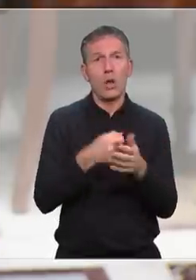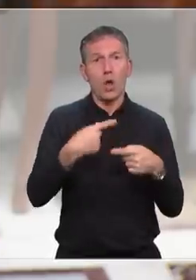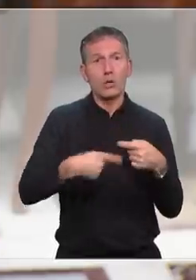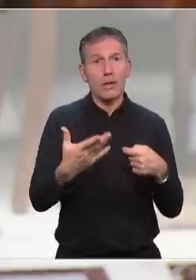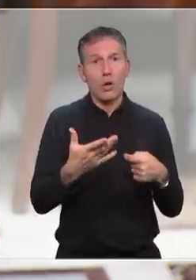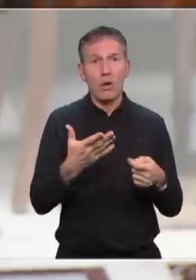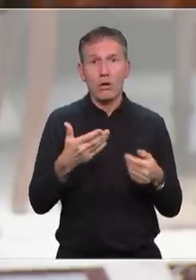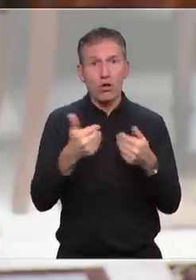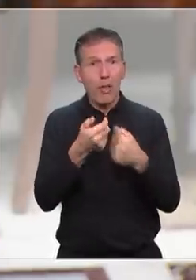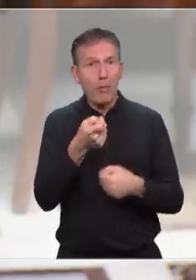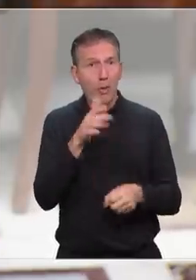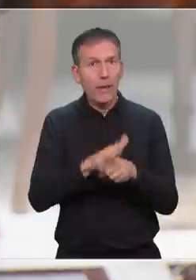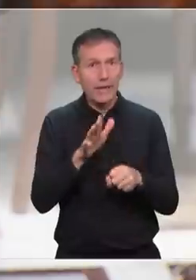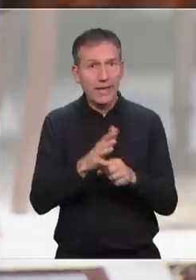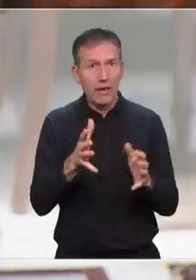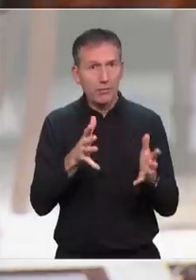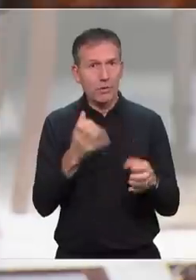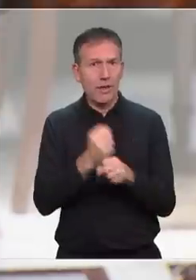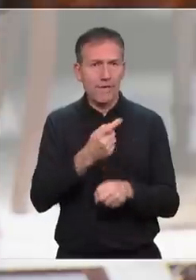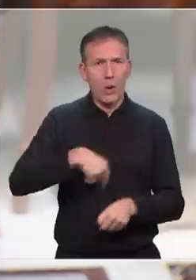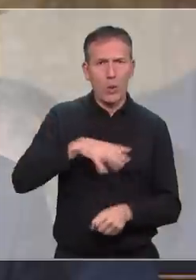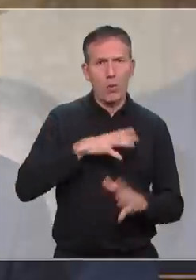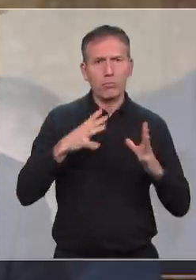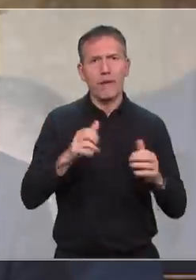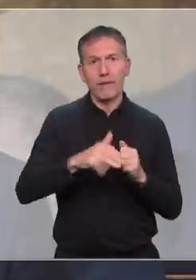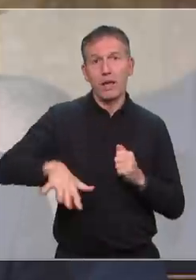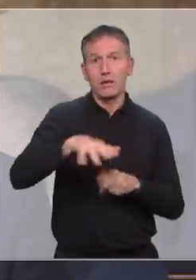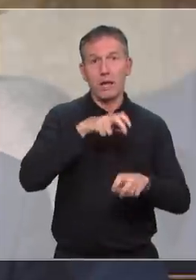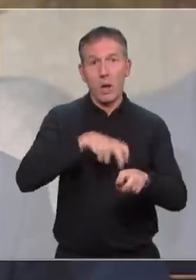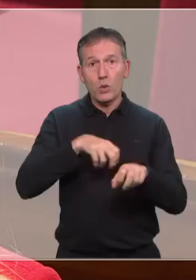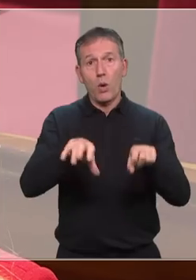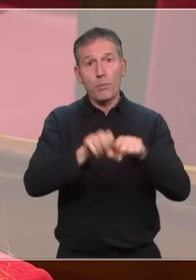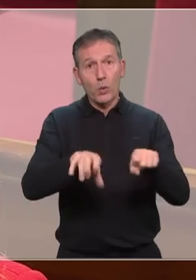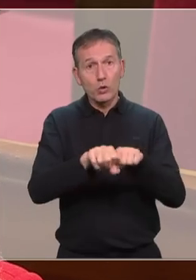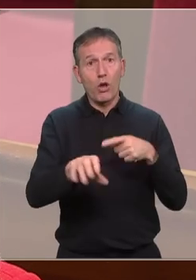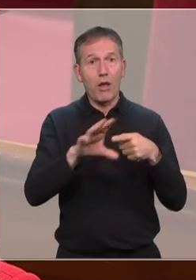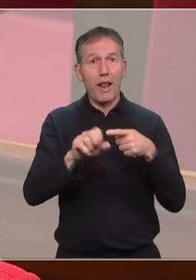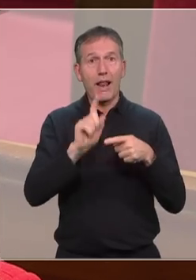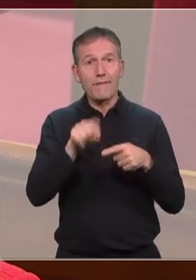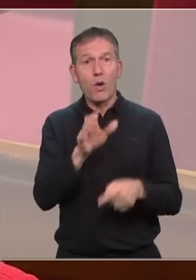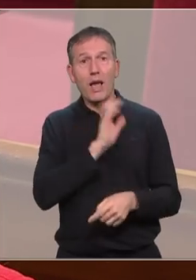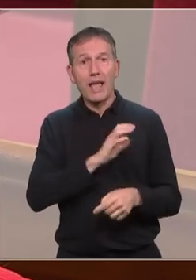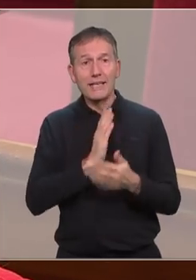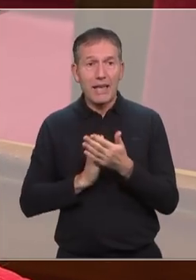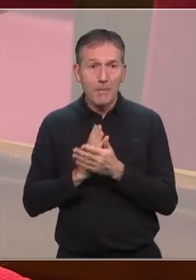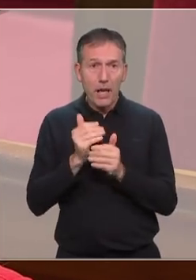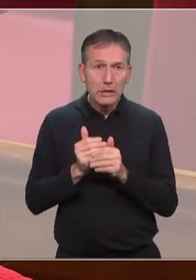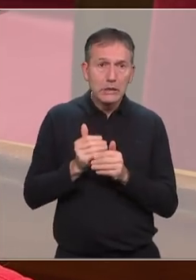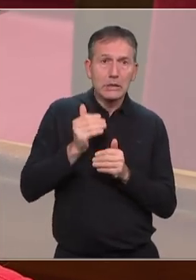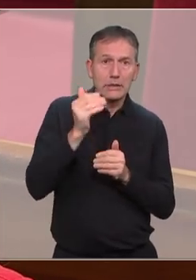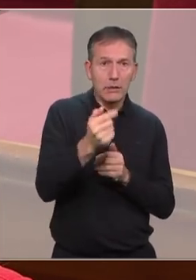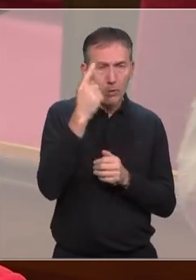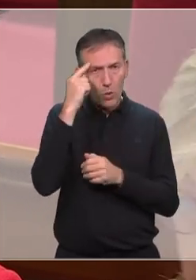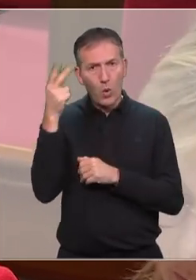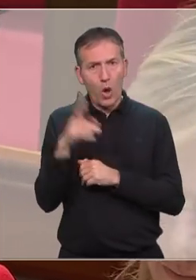choc de demande sur ces produits-là. Et donc, c'est le travail que nous devons mener avec les agriculteurs et les producteurs laitiers, en leur disant qu'il faut qu'on essaye de passer le cap qui est là pour retrouver